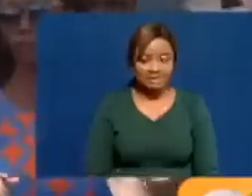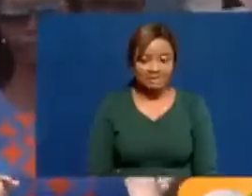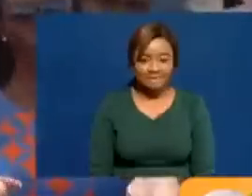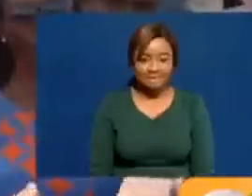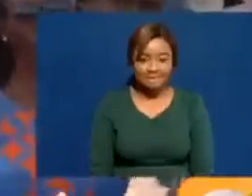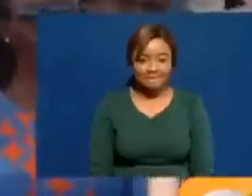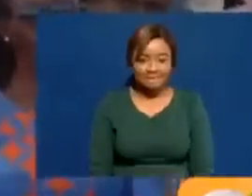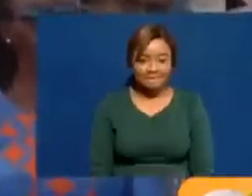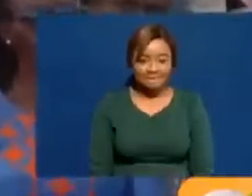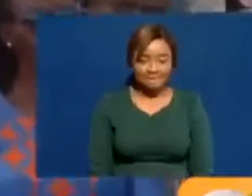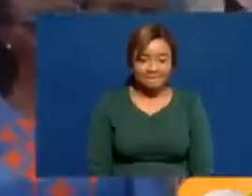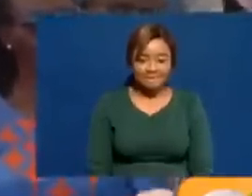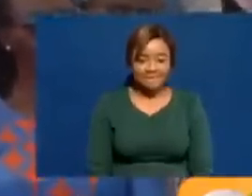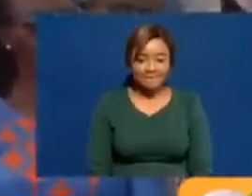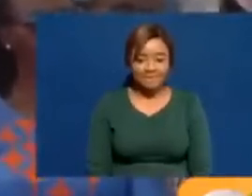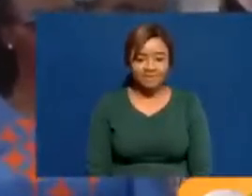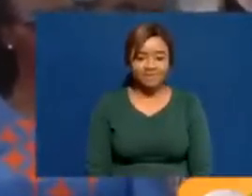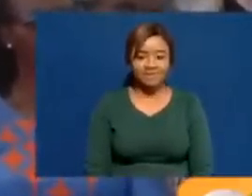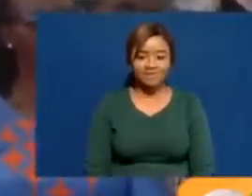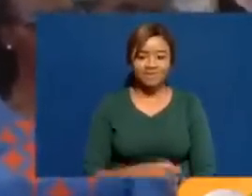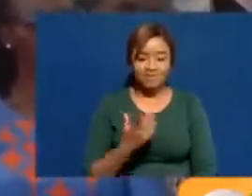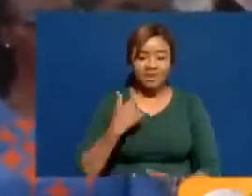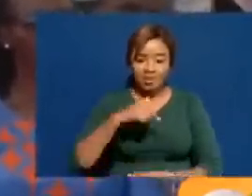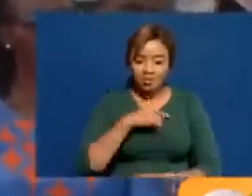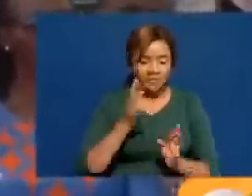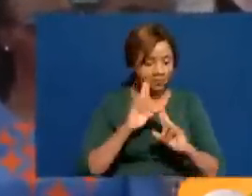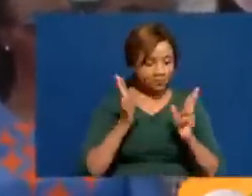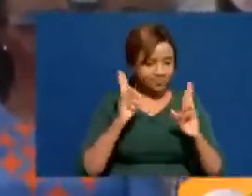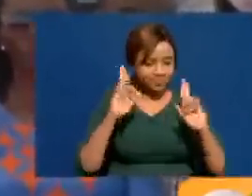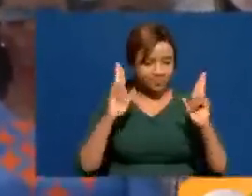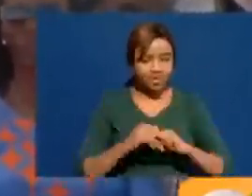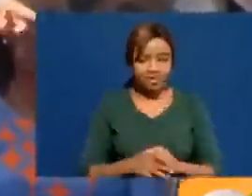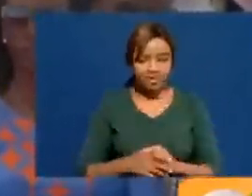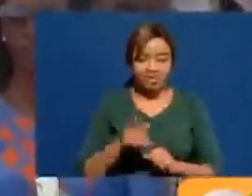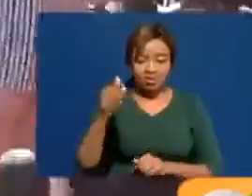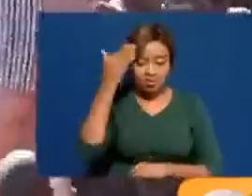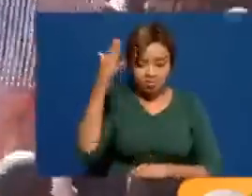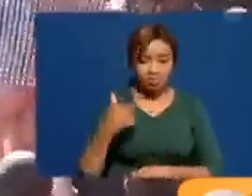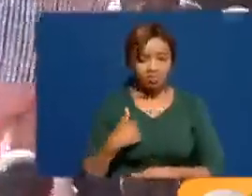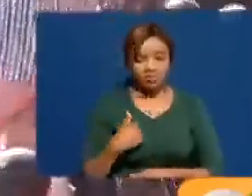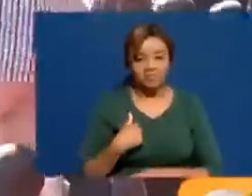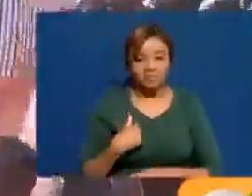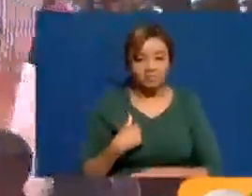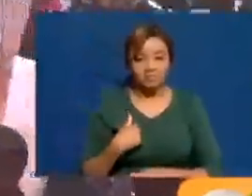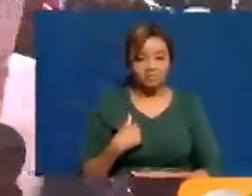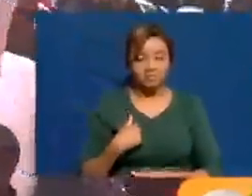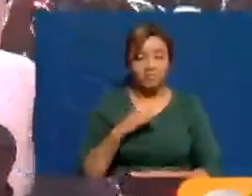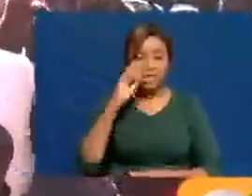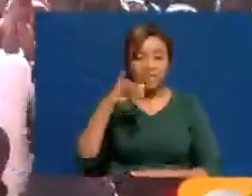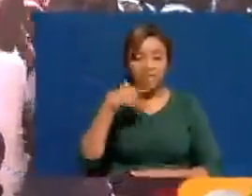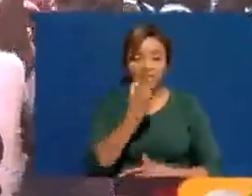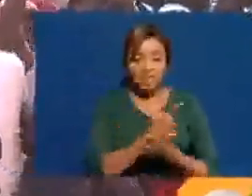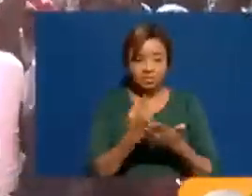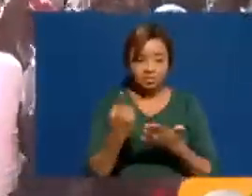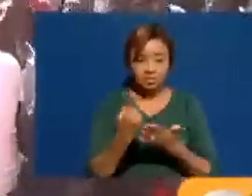Kwenda bwana Nyao. Baba yako analiza bwana Nyao. Hujui sisi. Wiki ijayo Odinga